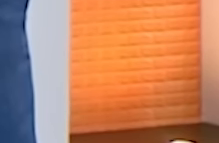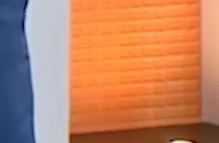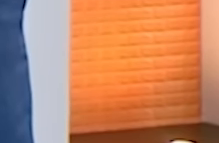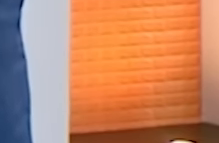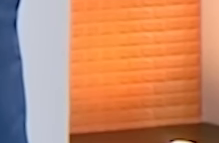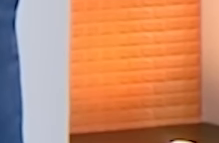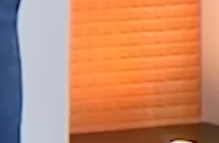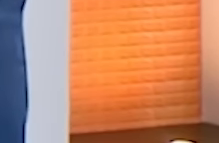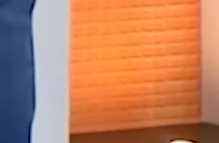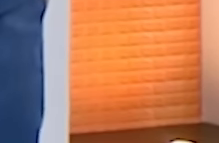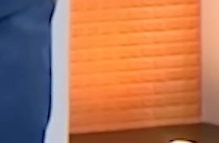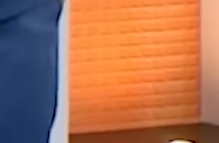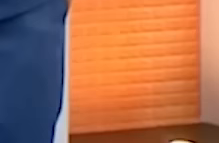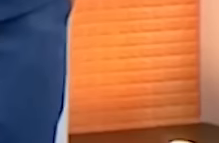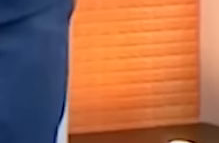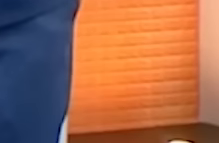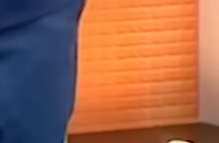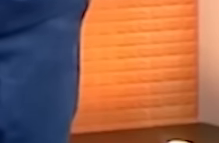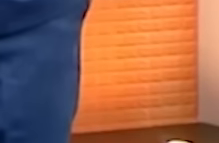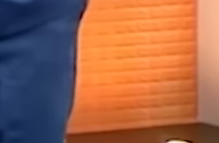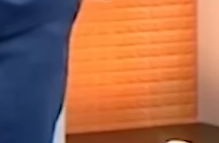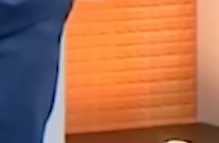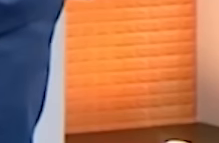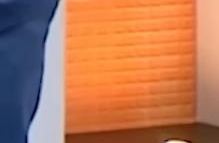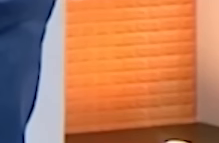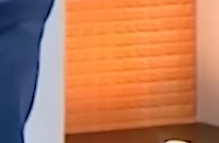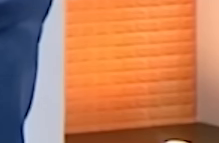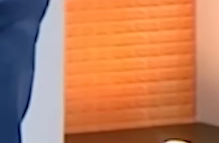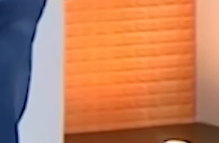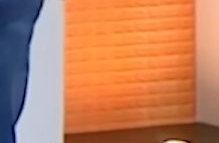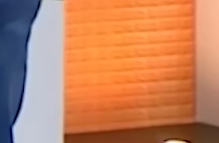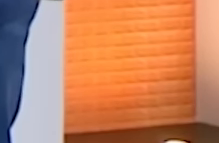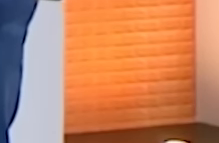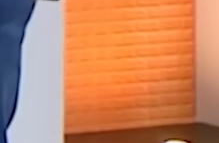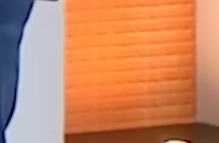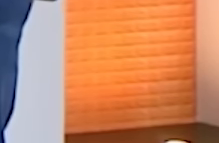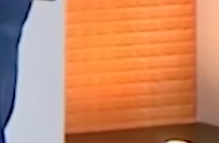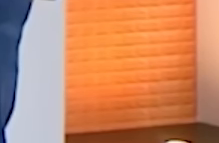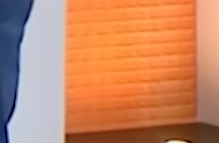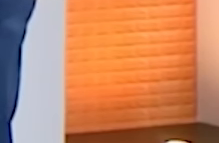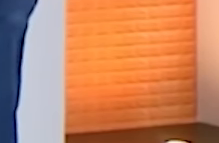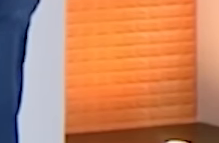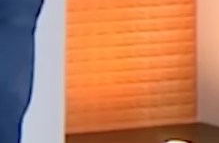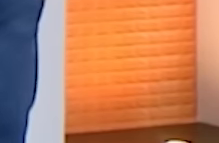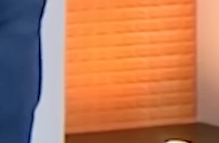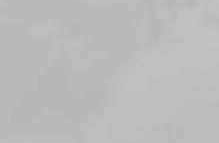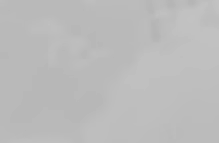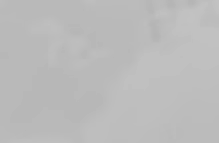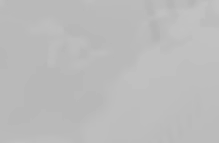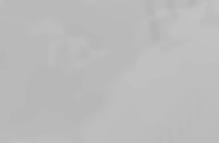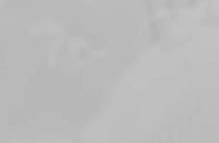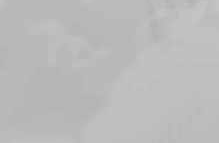GMA Pinoy TV at sa www.gmanews.tv.